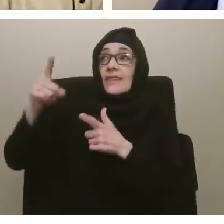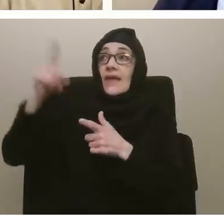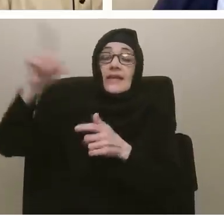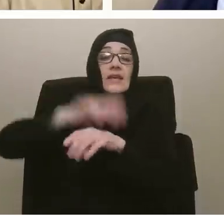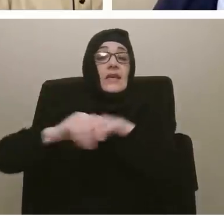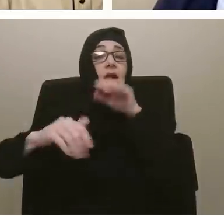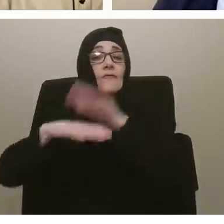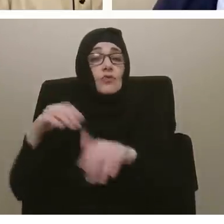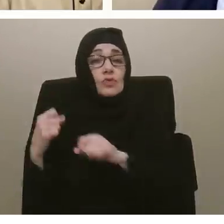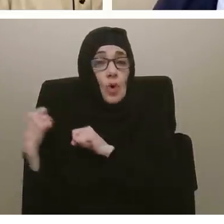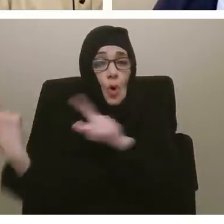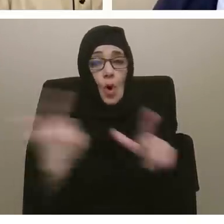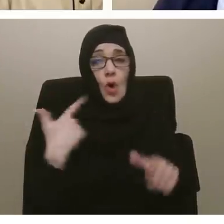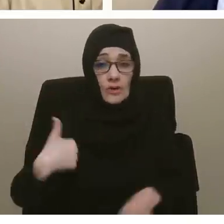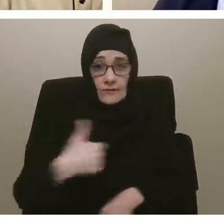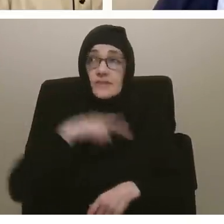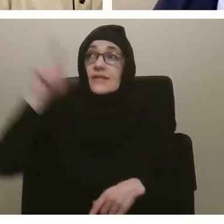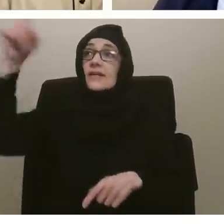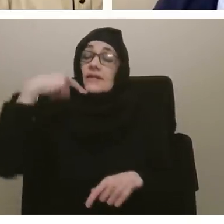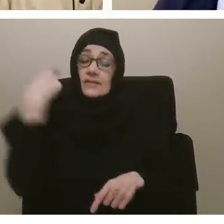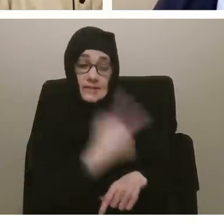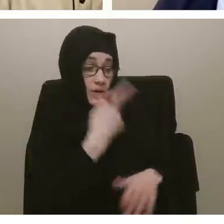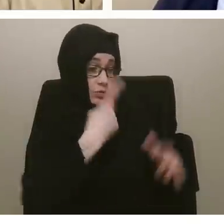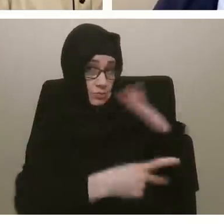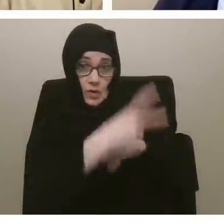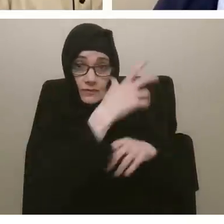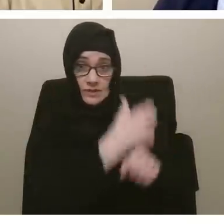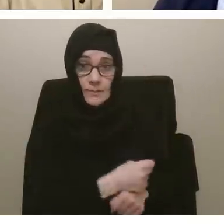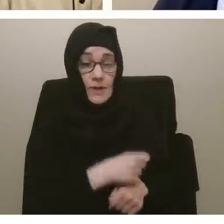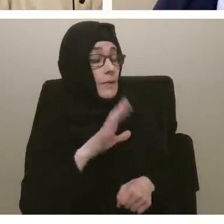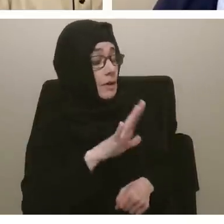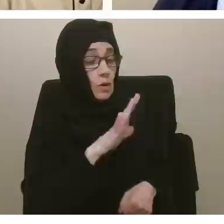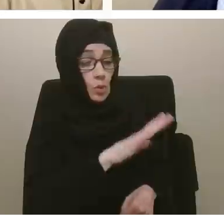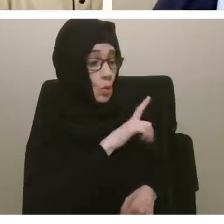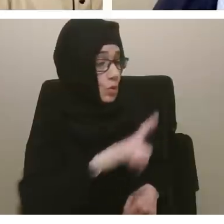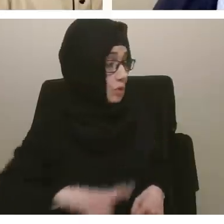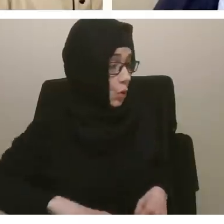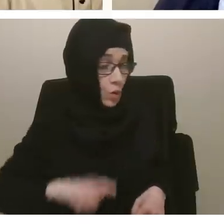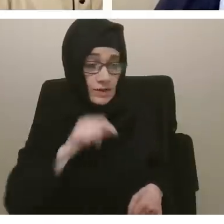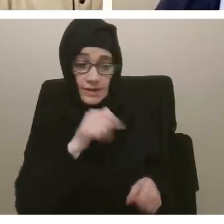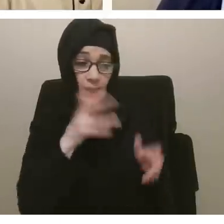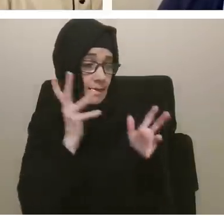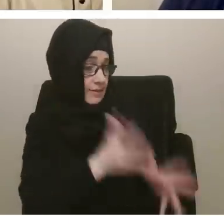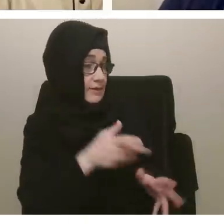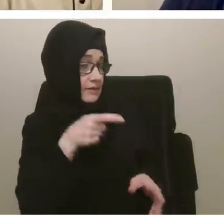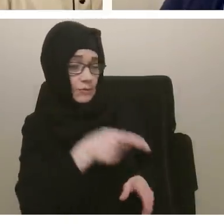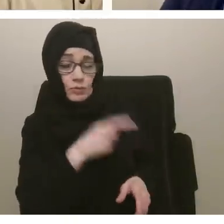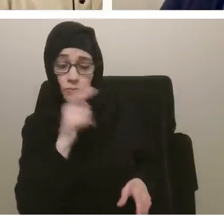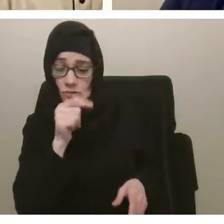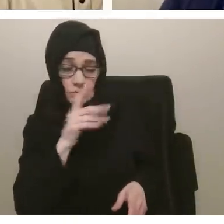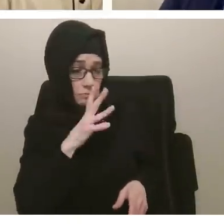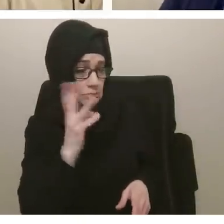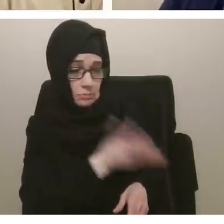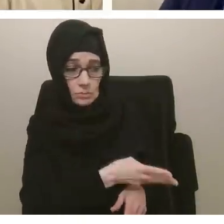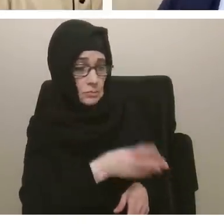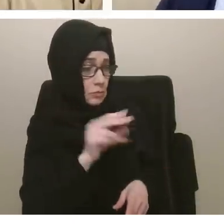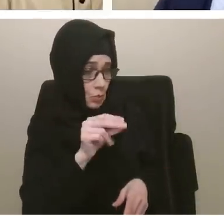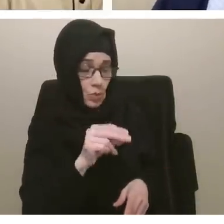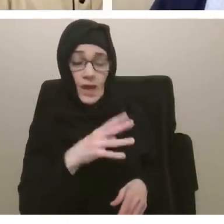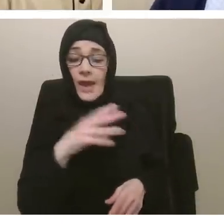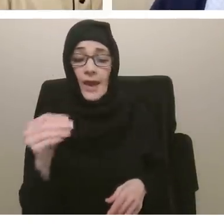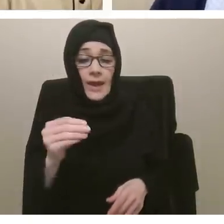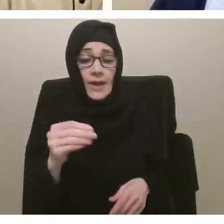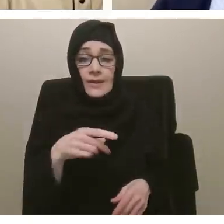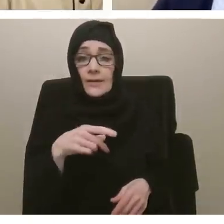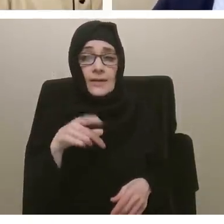مَا وَدَّعَكَ رَبُّكَ وَمَا قَلَى. Your Lord has not forsaken you. He hasn't left you. مَا وَدَّعَكَ. He hasn't left you. And he